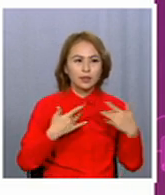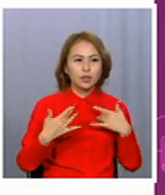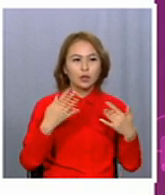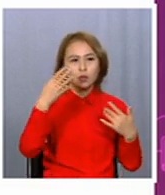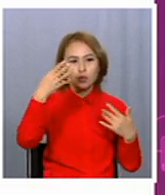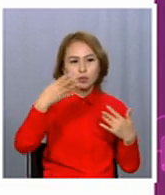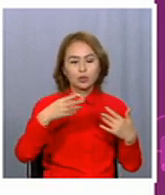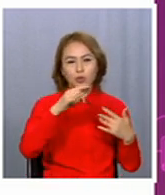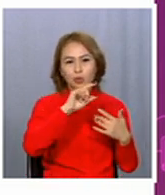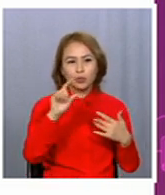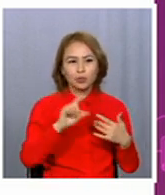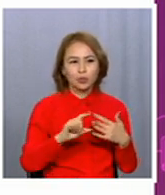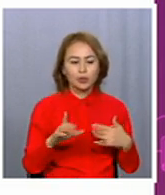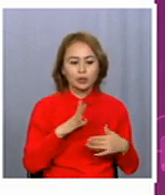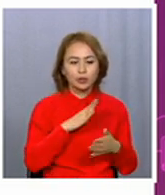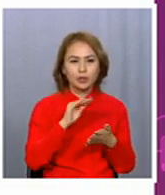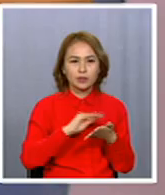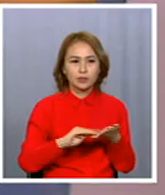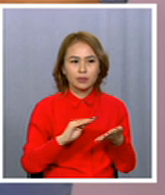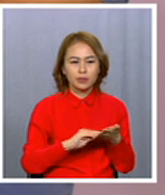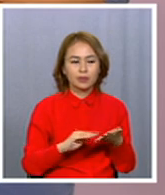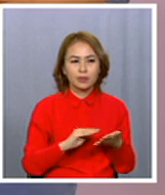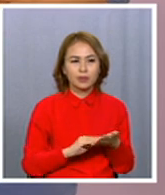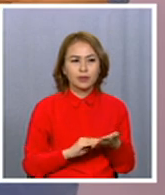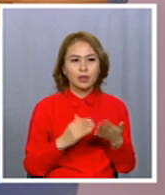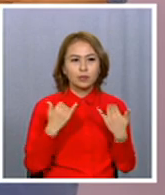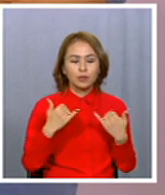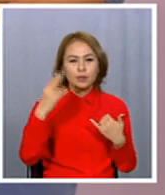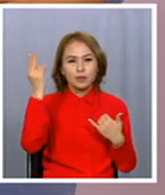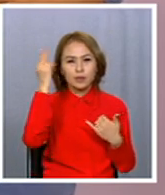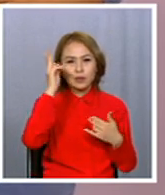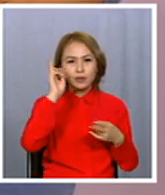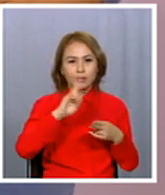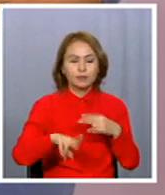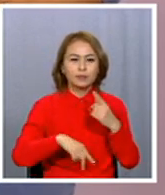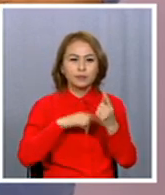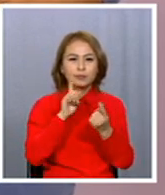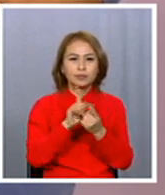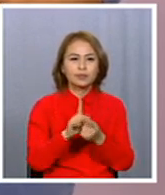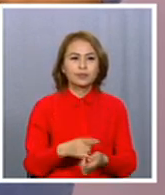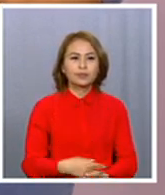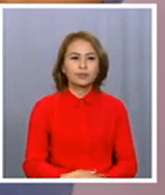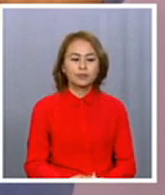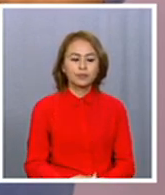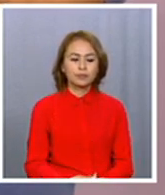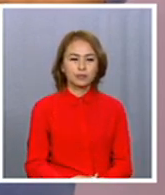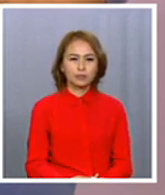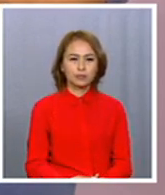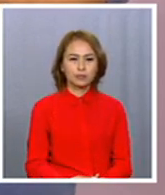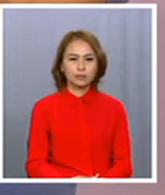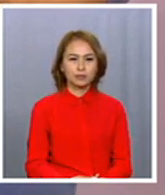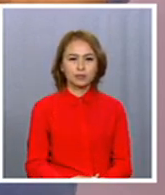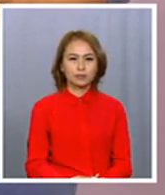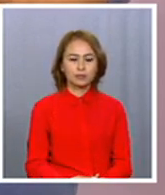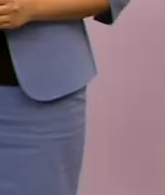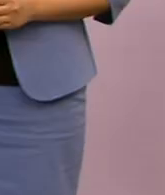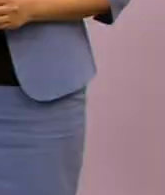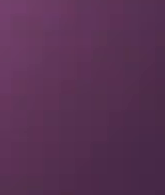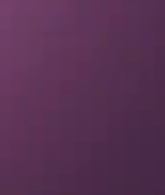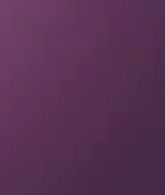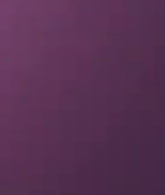ретінде 4 жолды өлең жаздыңдар. Бүгінгі сабағымыз аяқталды. Келесі кездескенше сау болыңдар,